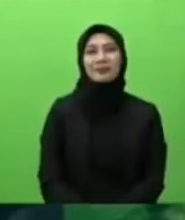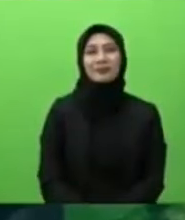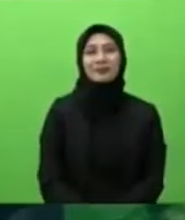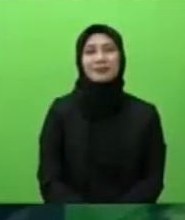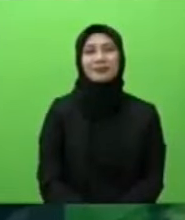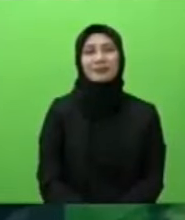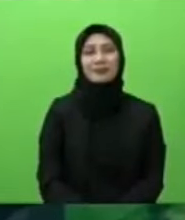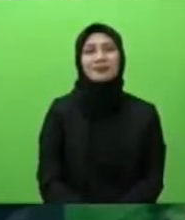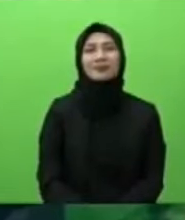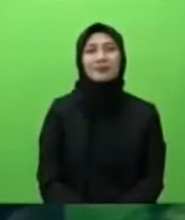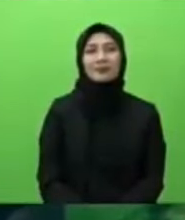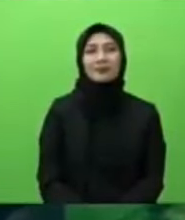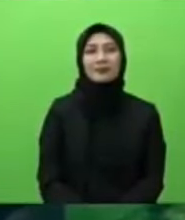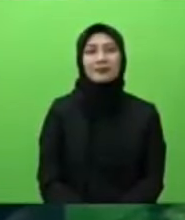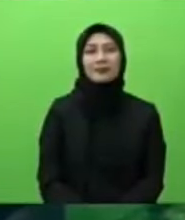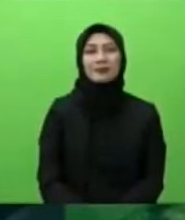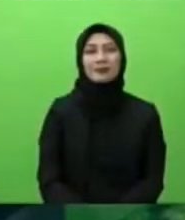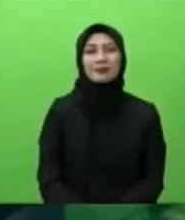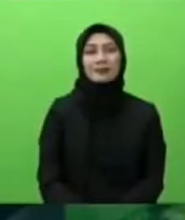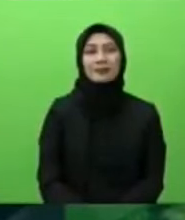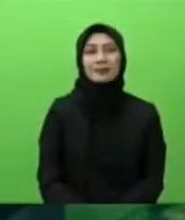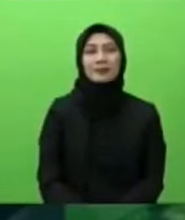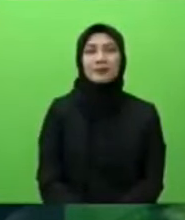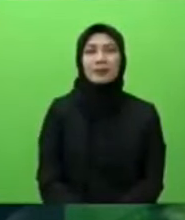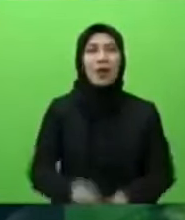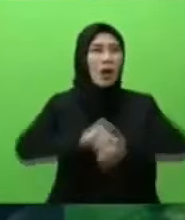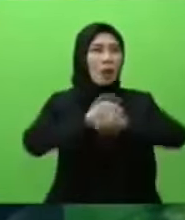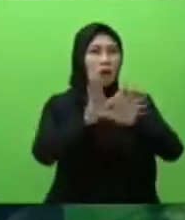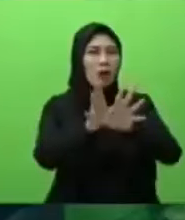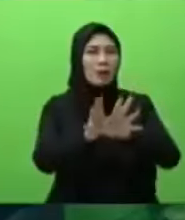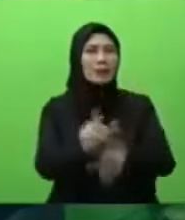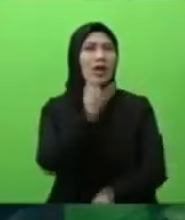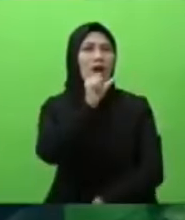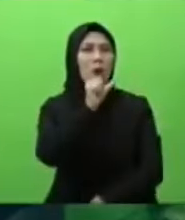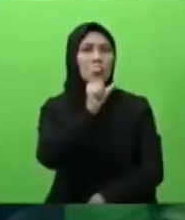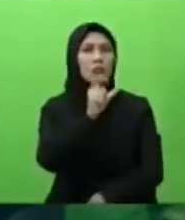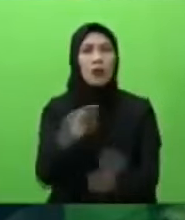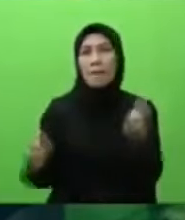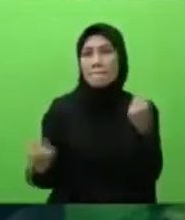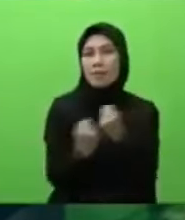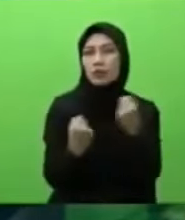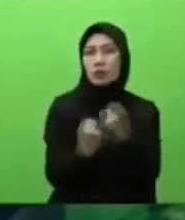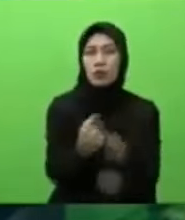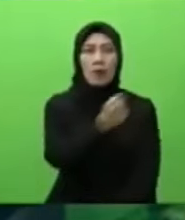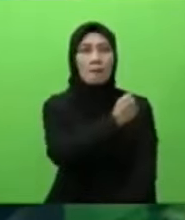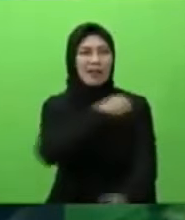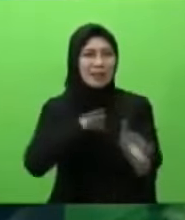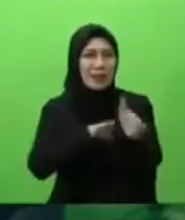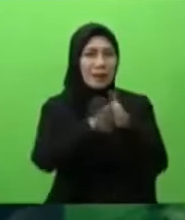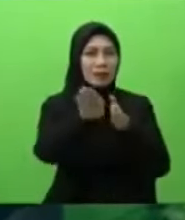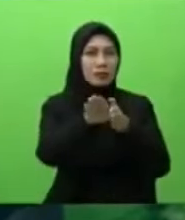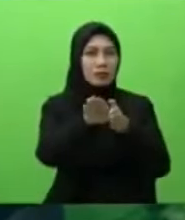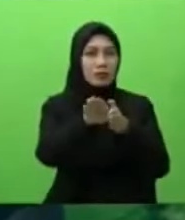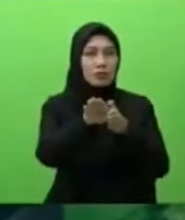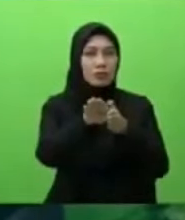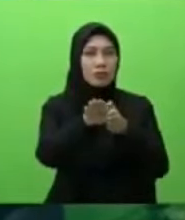semesta Muhammadiyah dalam memajukan kehidupan bangsa bukanlah akan tetapi